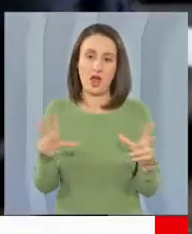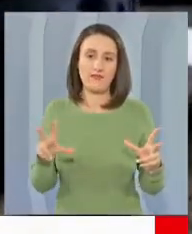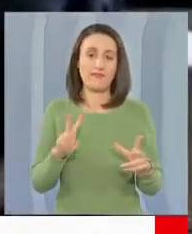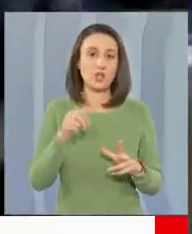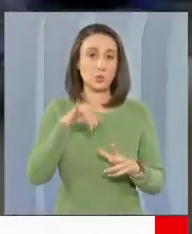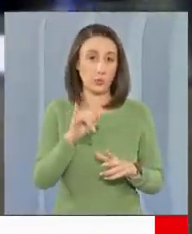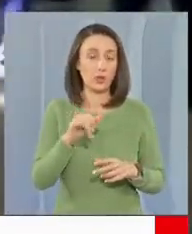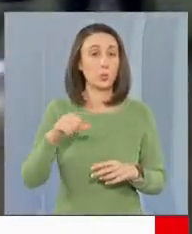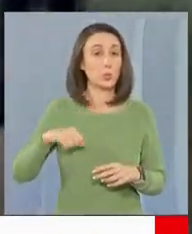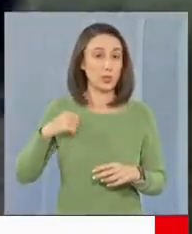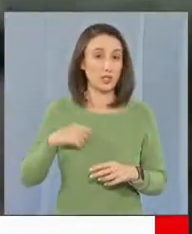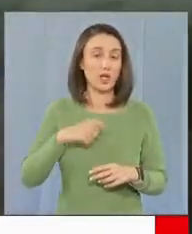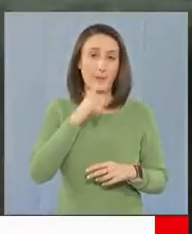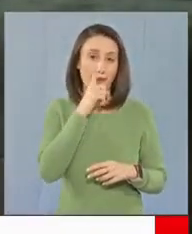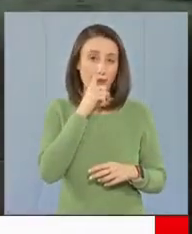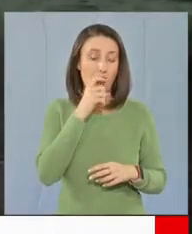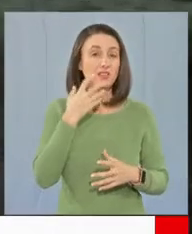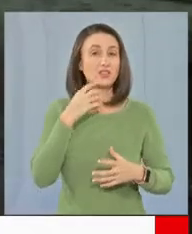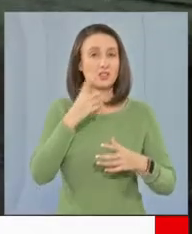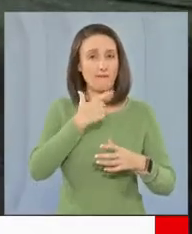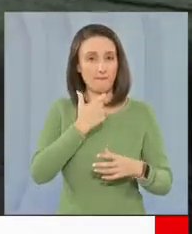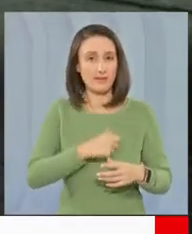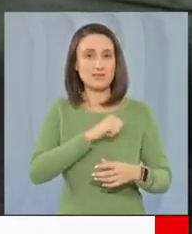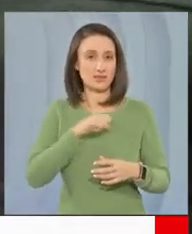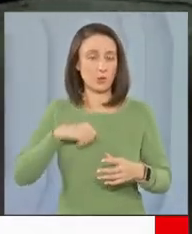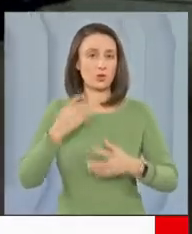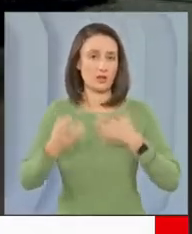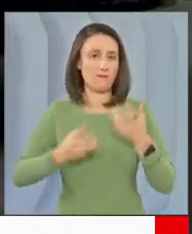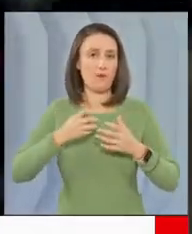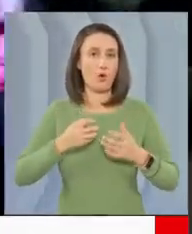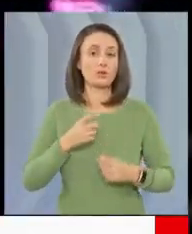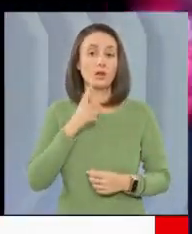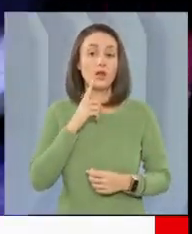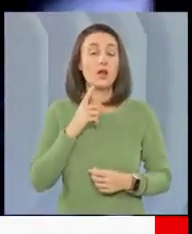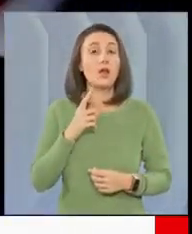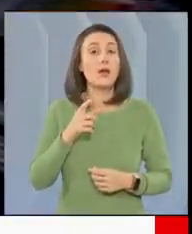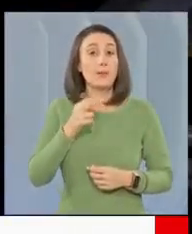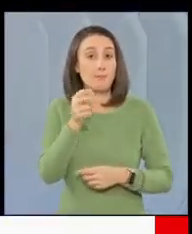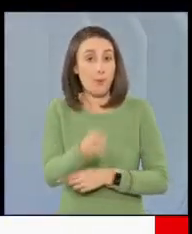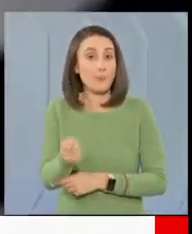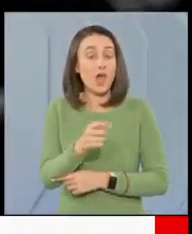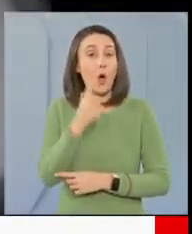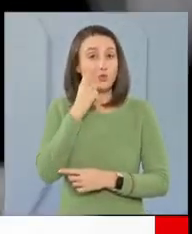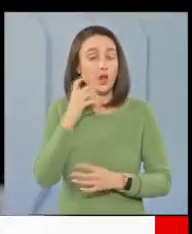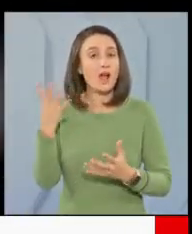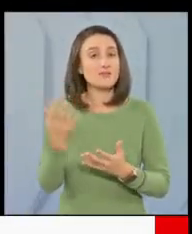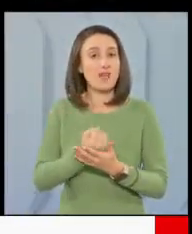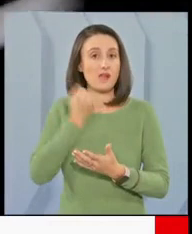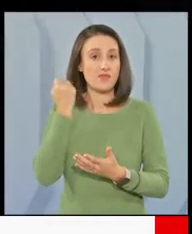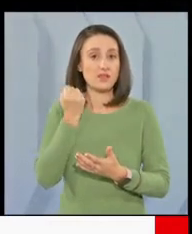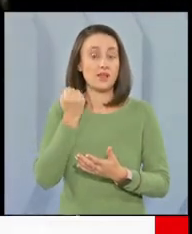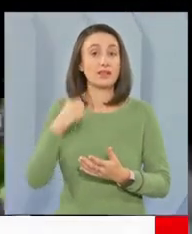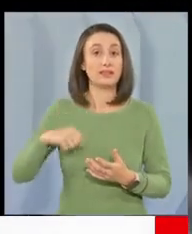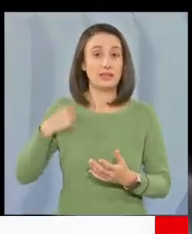sau auto incendiat bărbatul a fost descoperit în flăcări pompierii Militari au intervenit imediat în cazul tânărului din Universului care s a